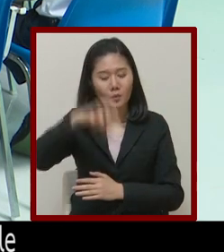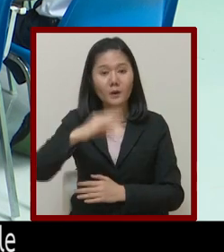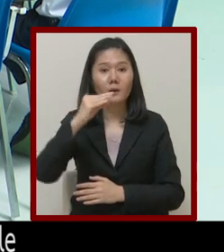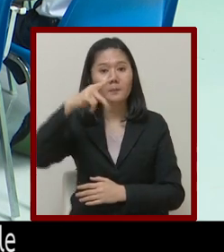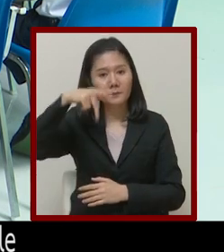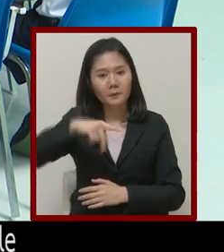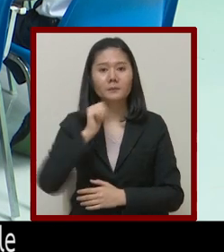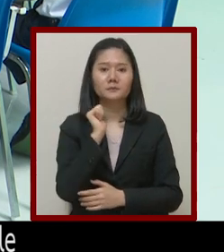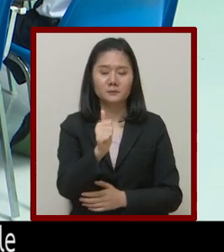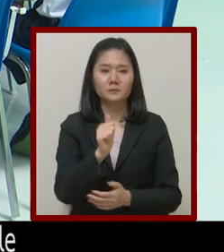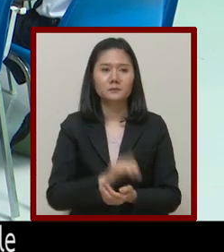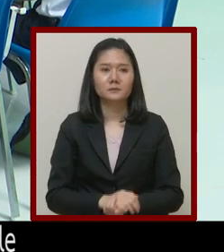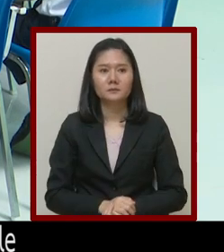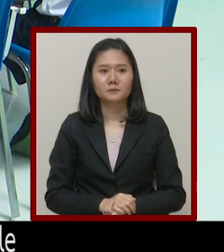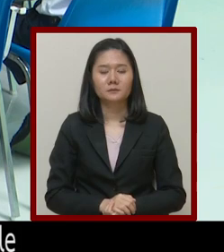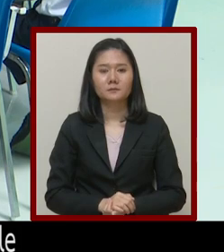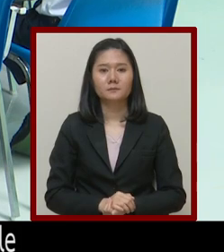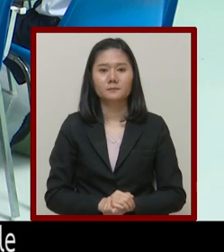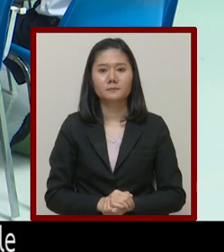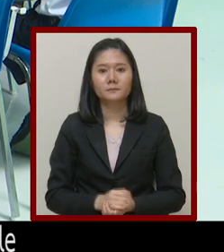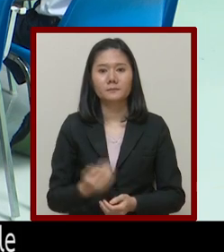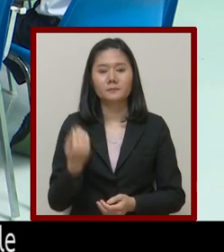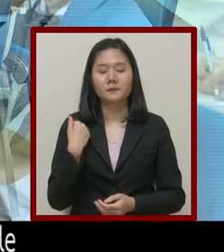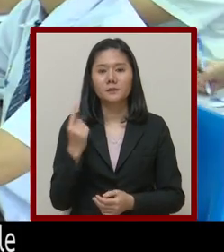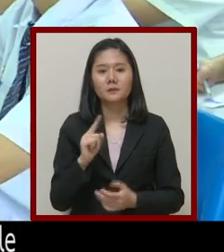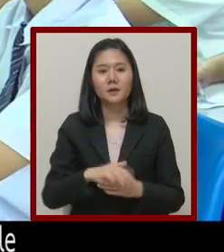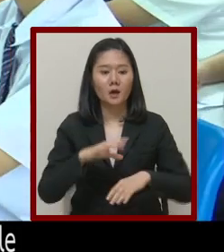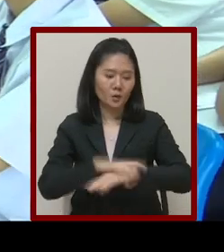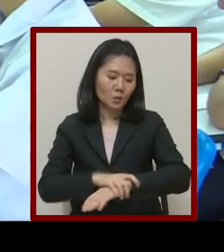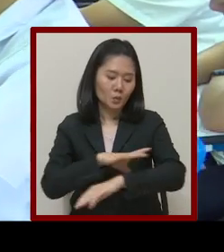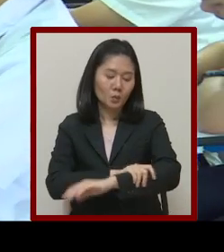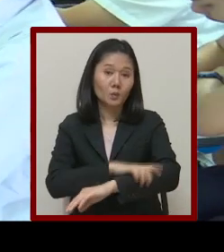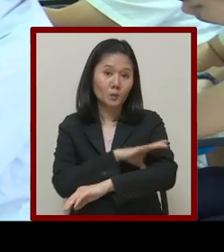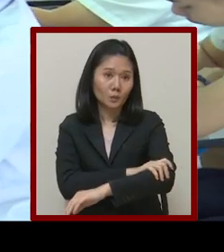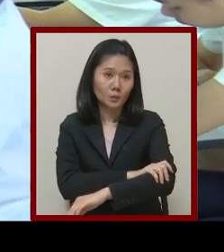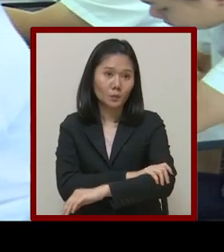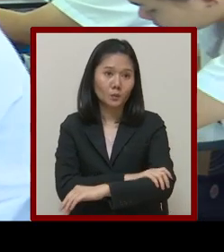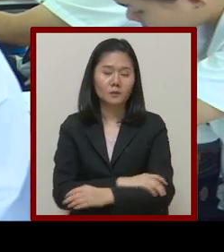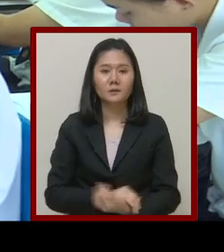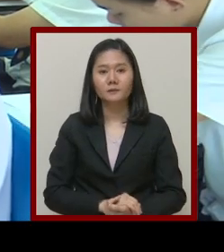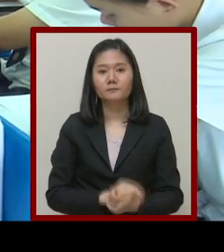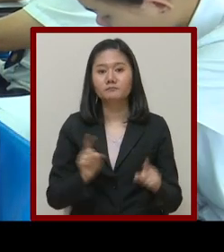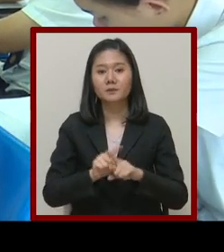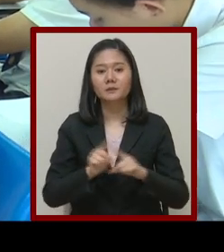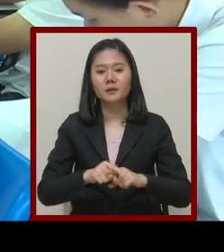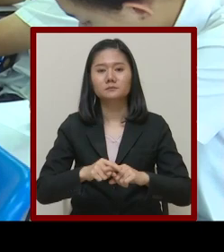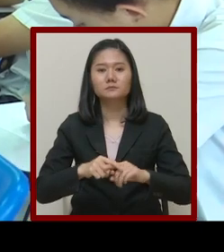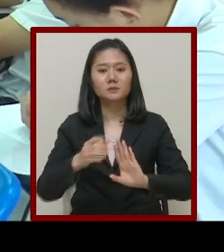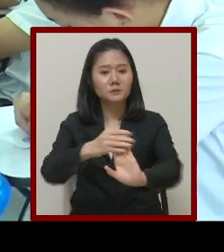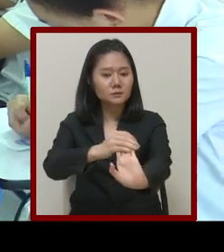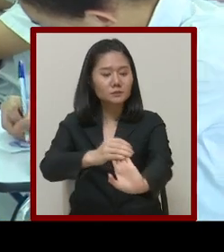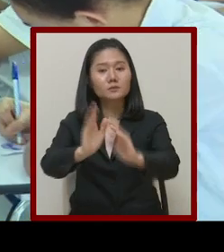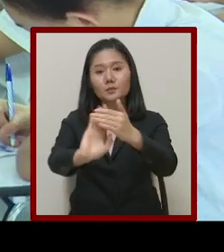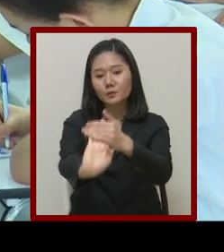วิมลมังคลารามได้ซึ่งตรงนั้นเนี่ยก็จะมีเรื่องราวของการนวดหรือว่าท่าต่างๆของฤาษีนะคะ